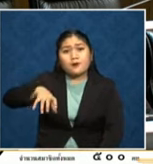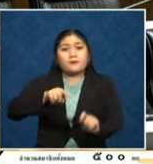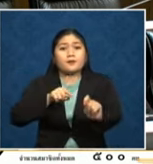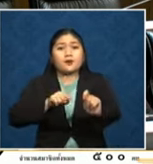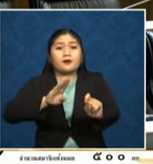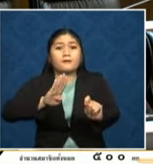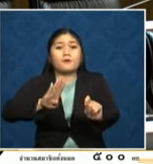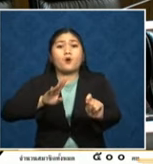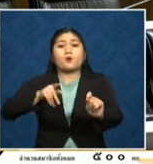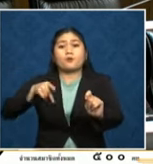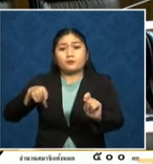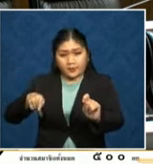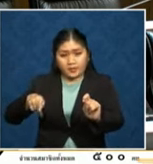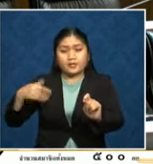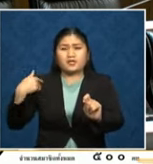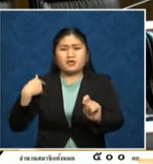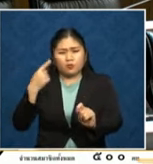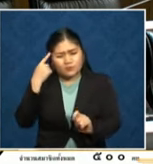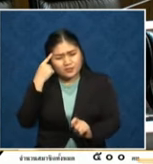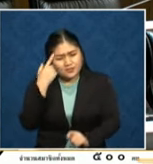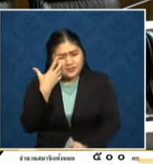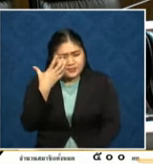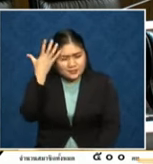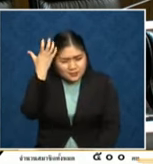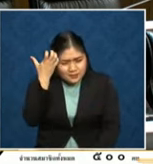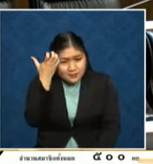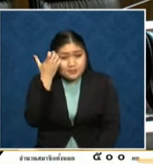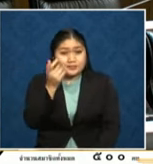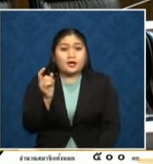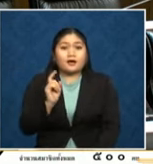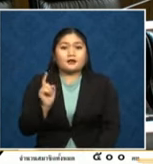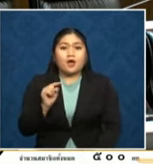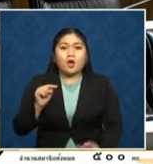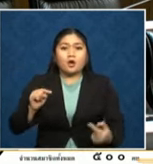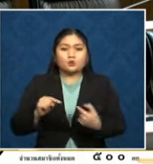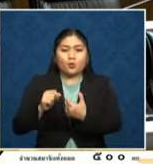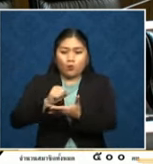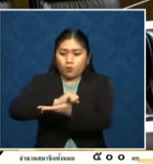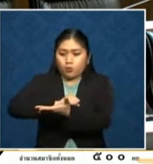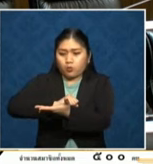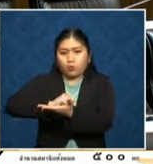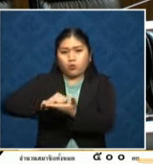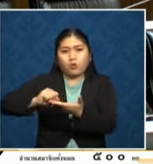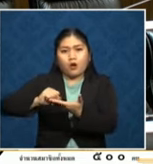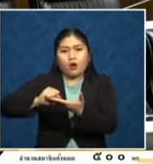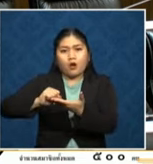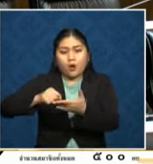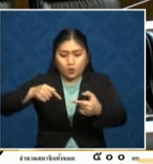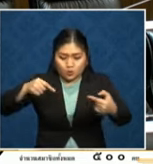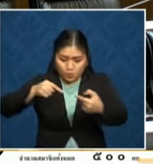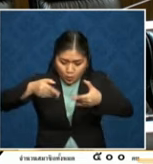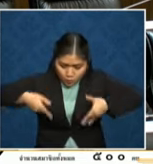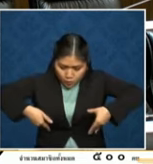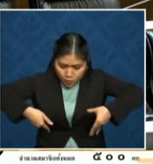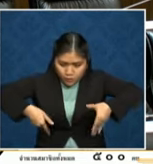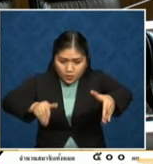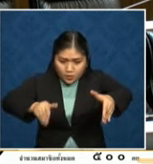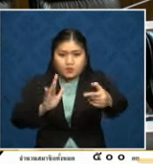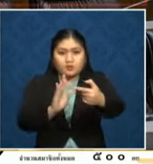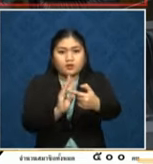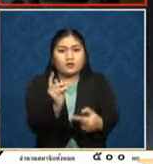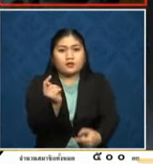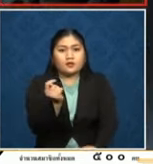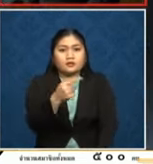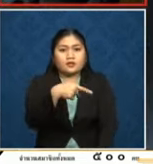มรู้สึกไม่สบายใจและรู้สึกกังวลก็คือเรื่องความสะอาดของบริเวณถนนเทพรักษ์และถน